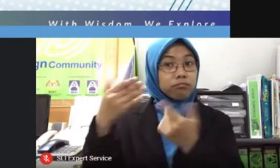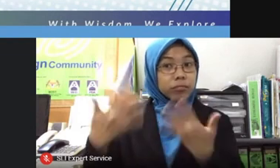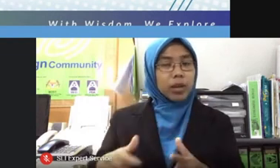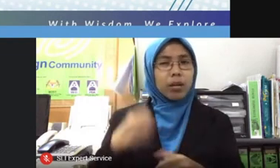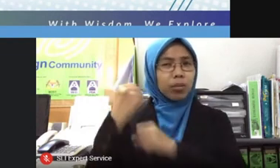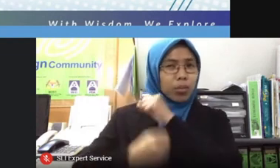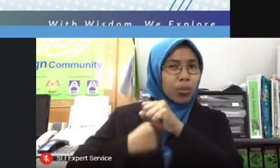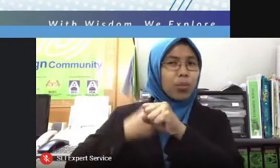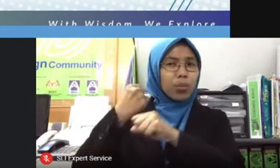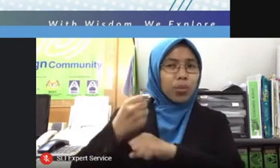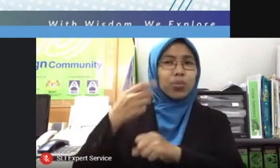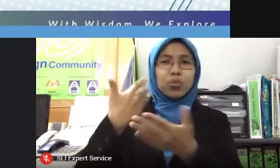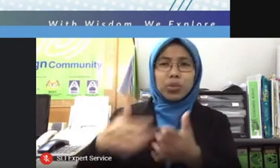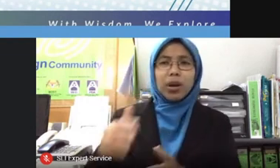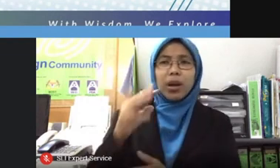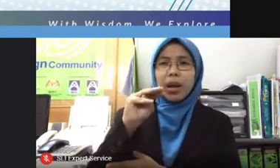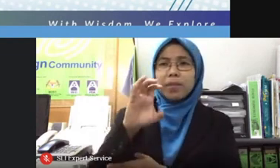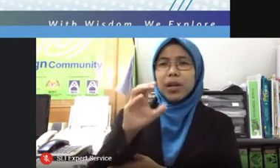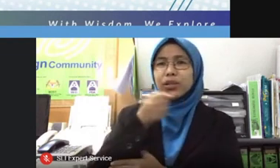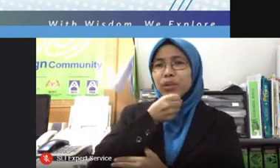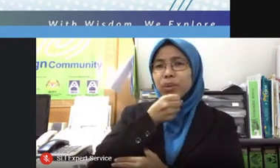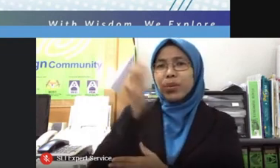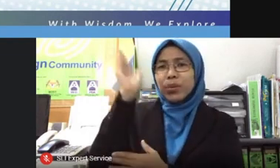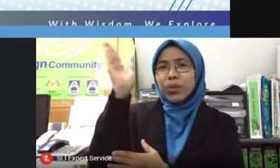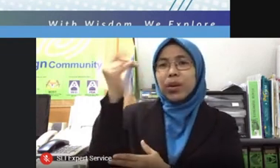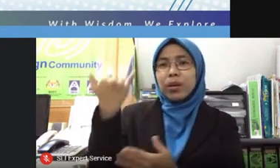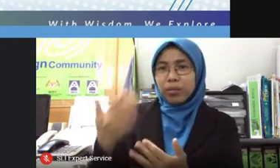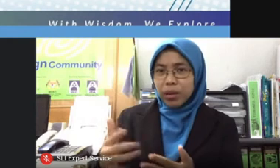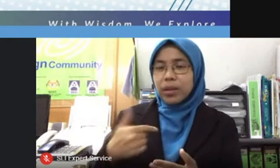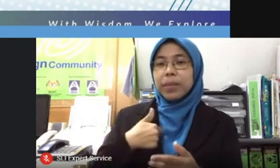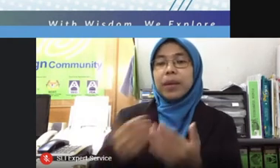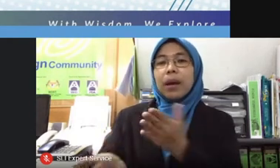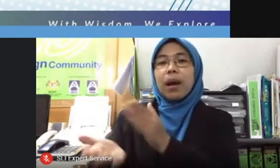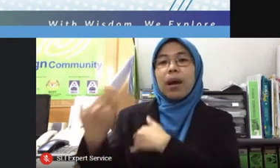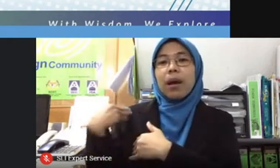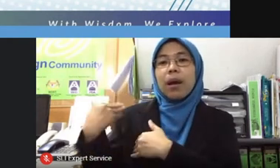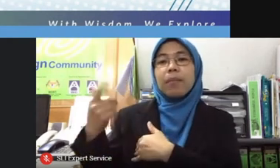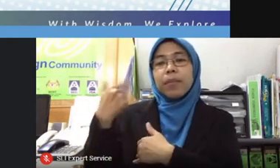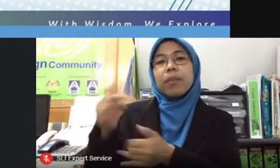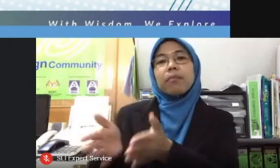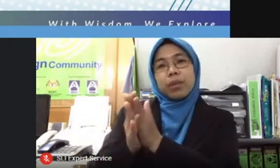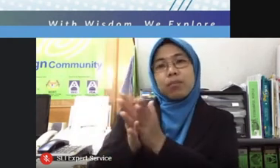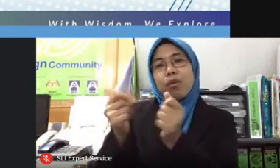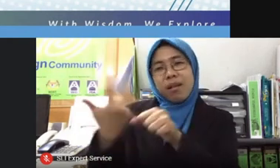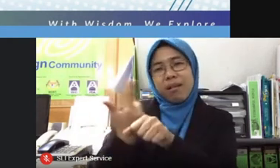seorang professional MC, masih lagi saya request kepada penganjur untuk buat rehearsal.